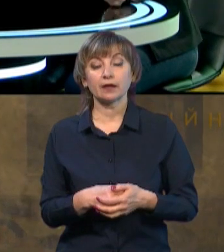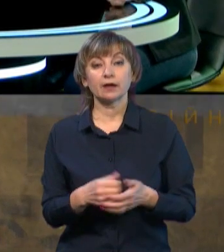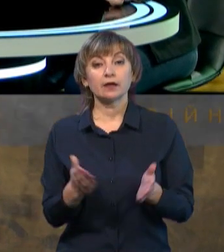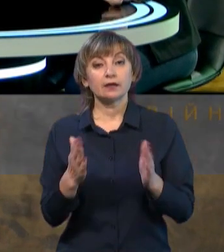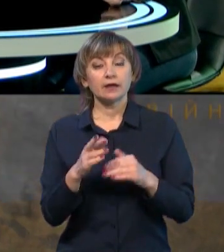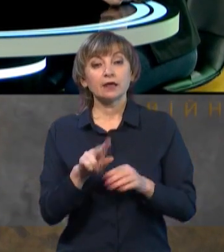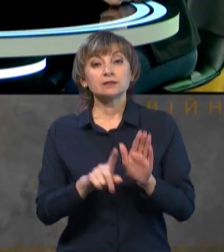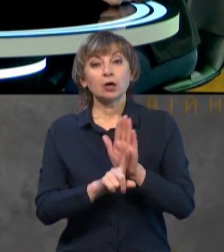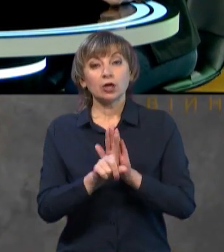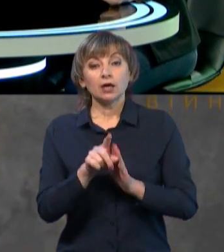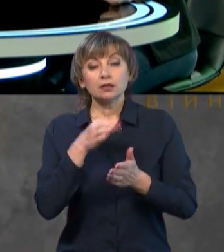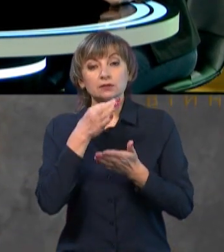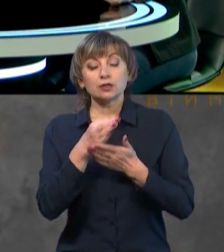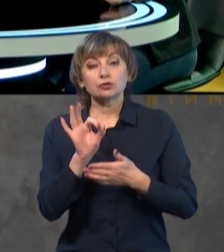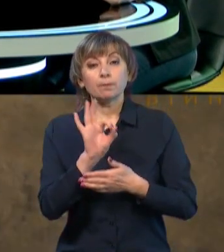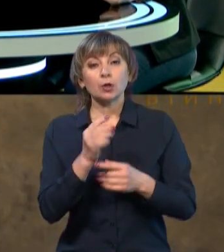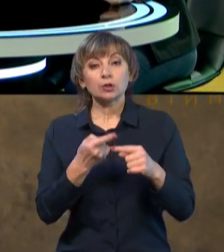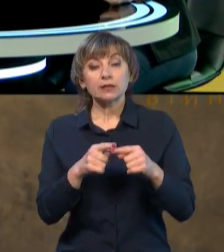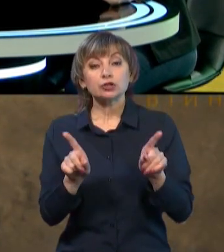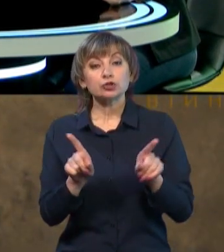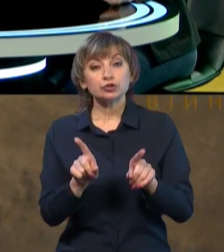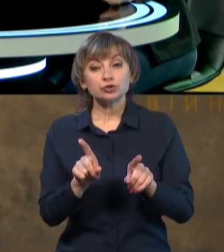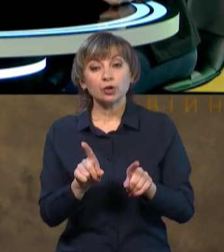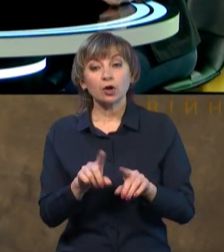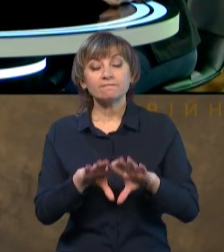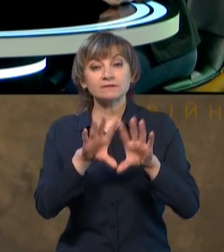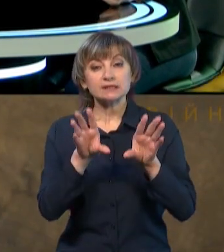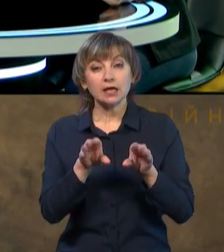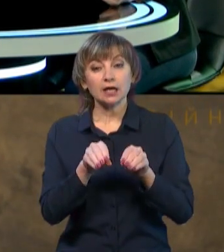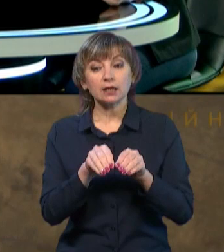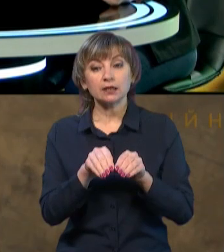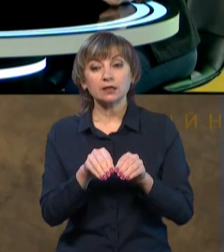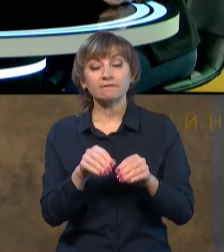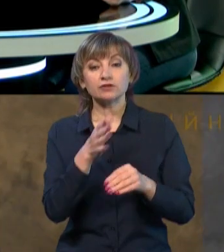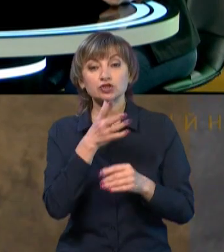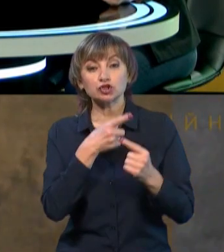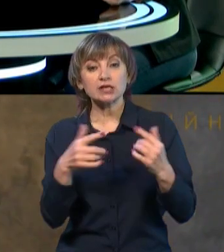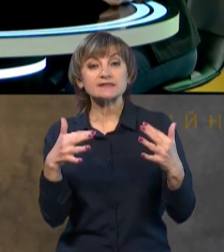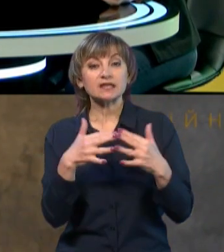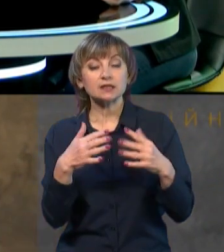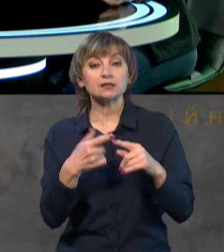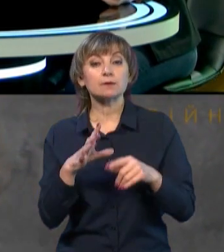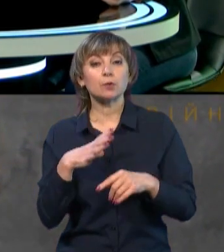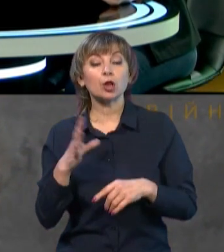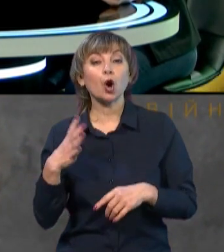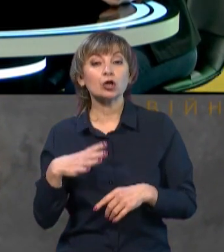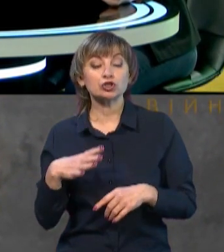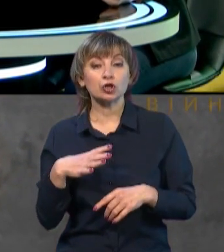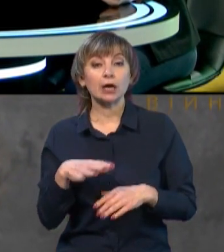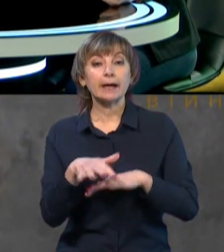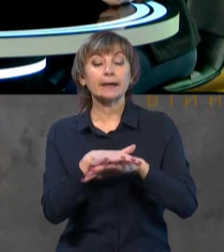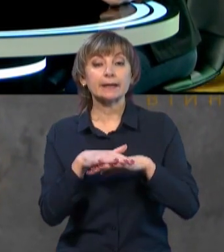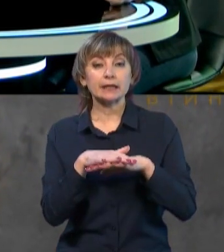Давайте я спочатку скажу про те, що взагалі-то в час війни, і це було очікувано,